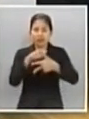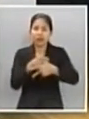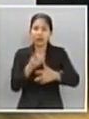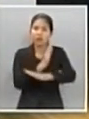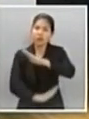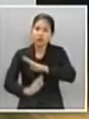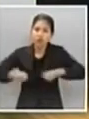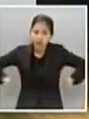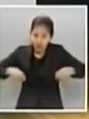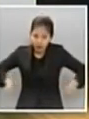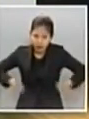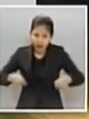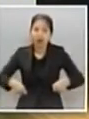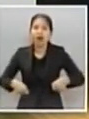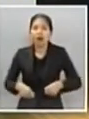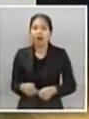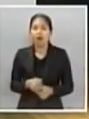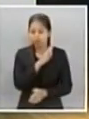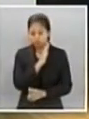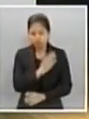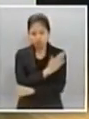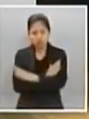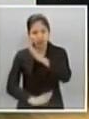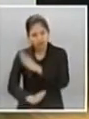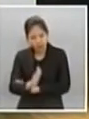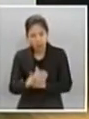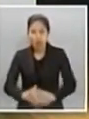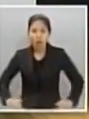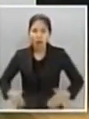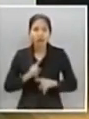มีคนที่พิการในลักษณะของการเคลื่อนไหวเนี่ยมากที่สุดคือ